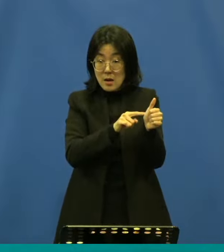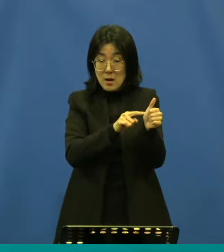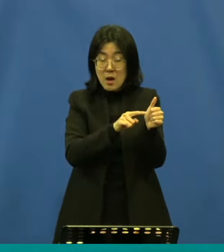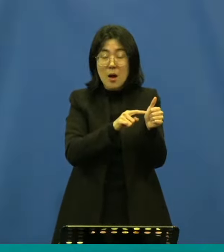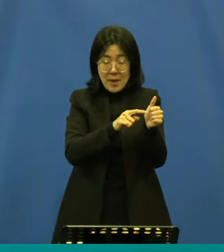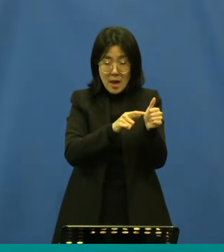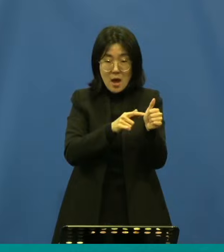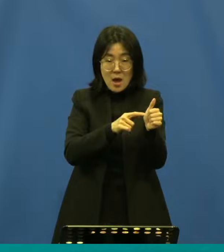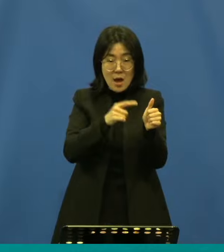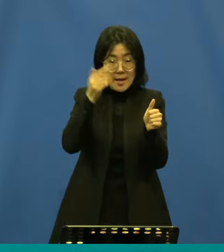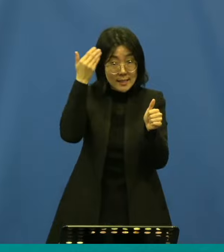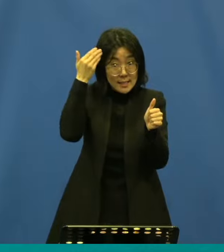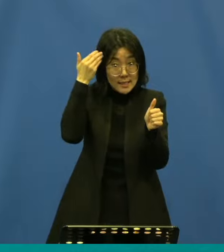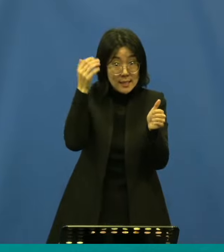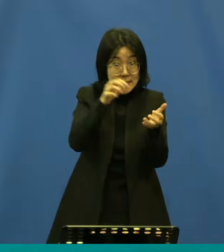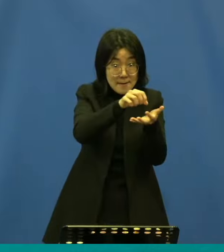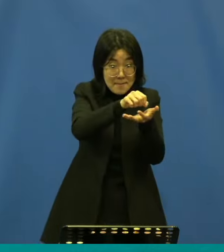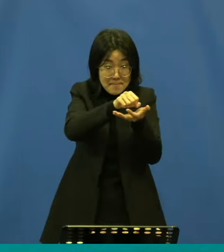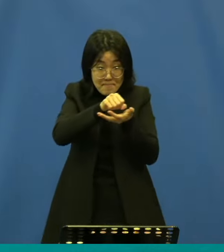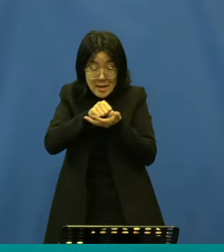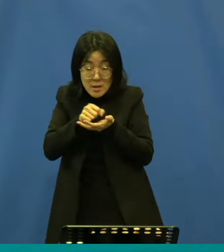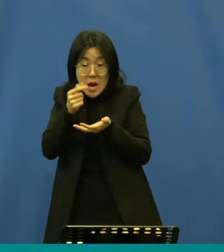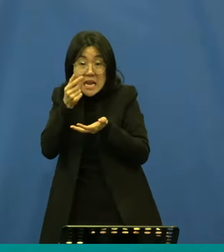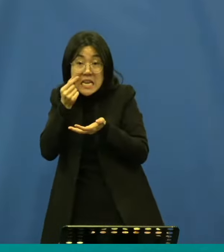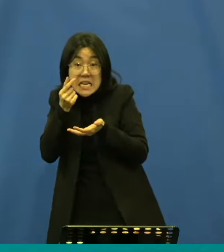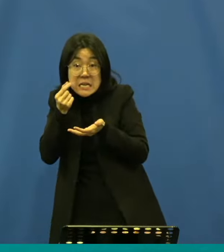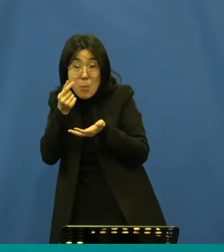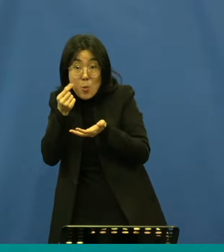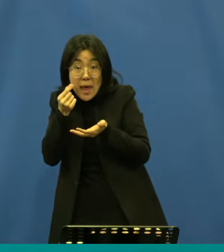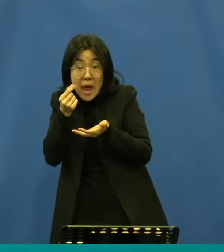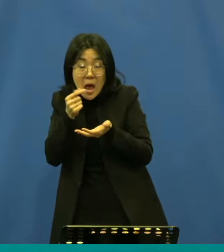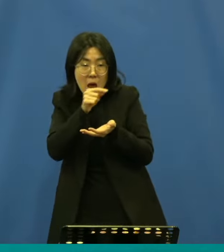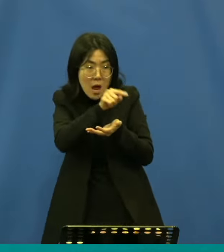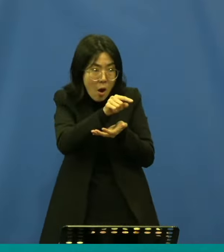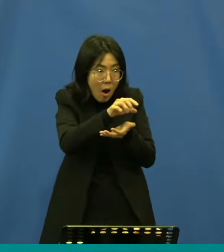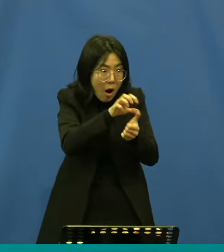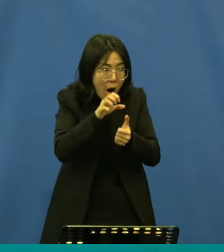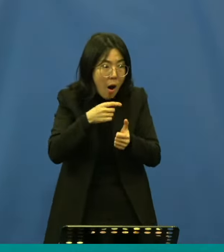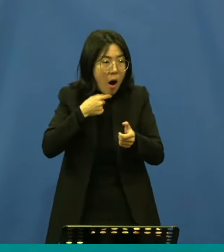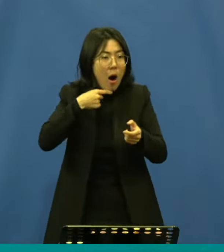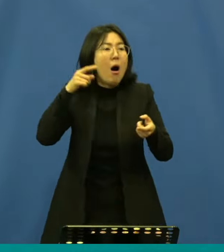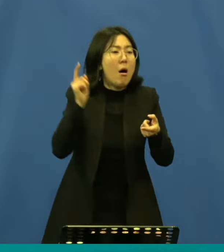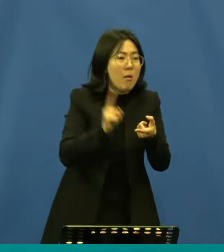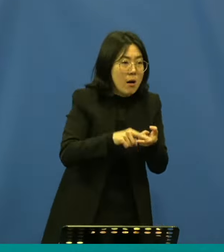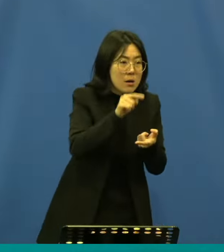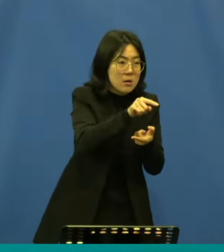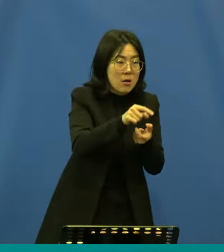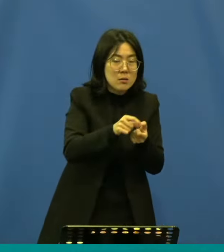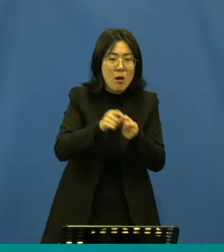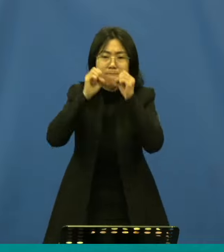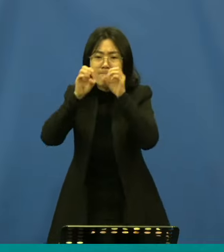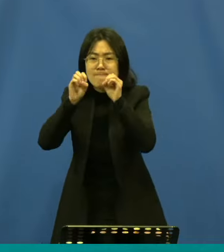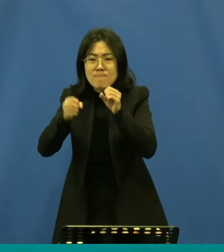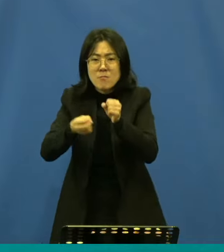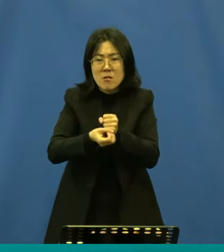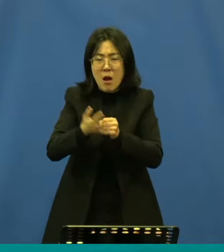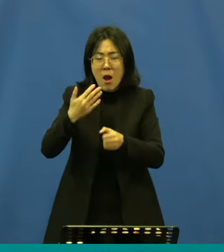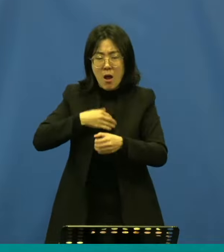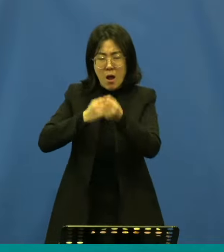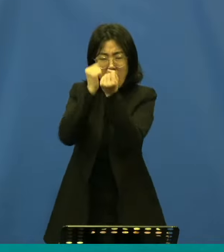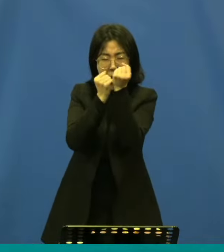일본의 기시미 이치로라는 사람입니다. 이 양반이 이제 아들러의